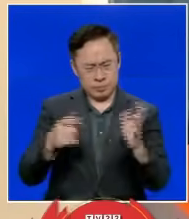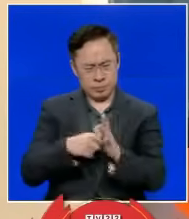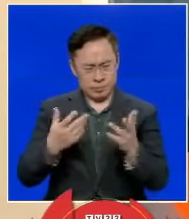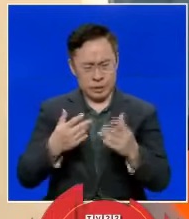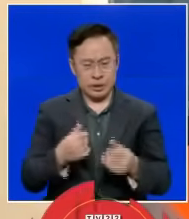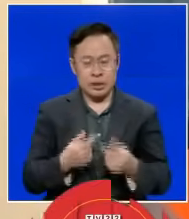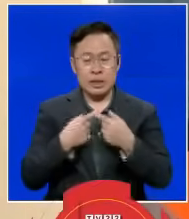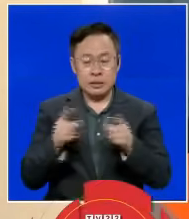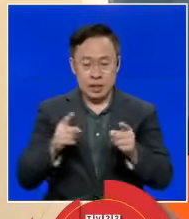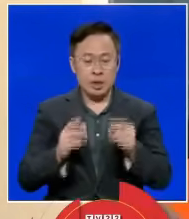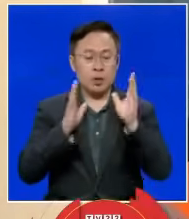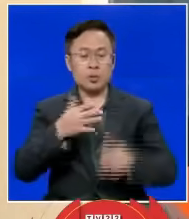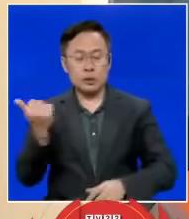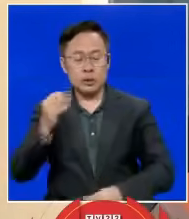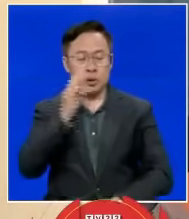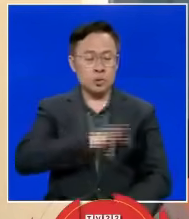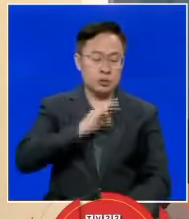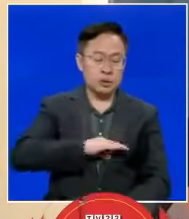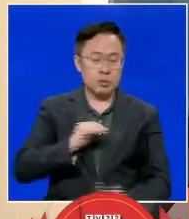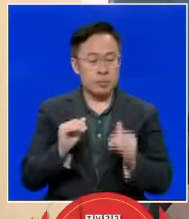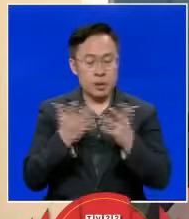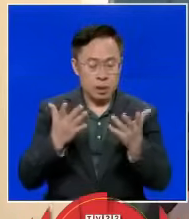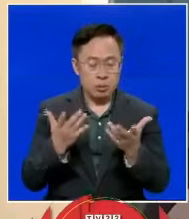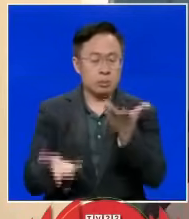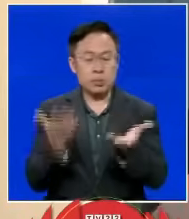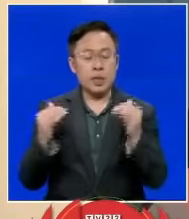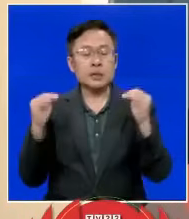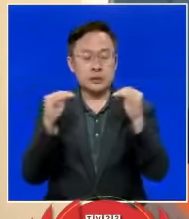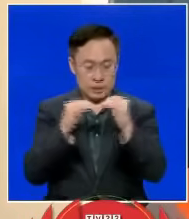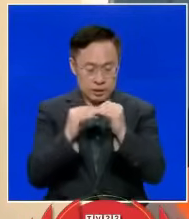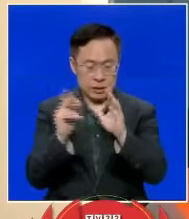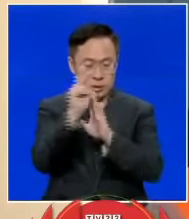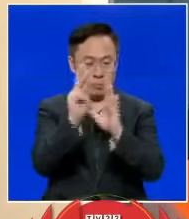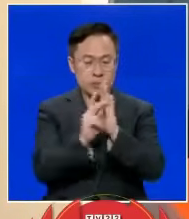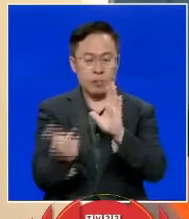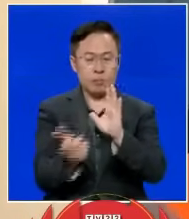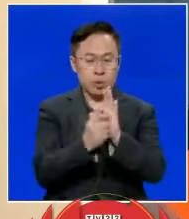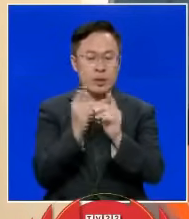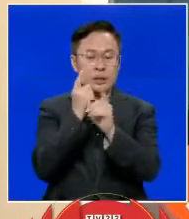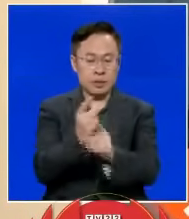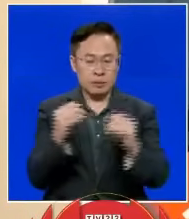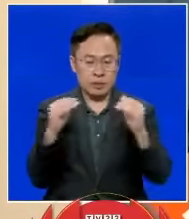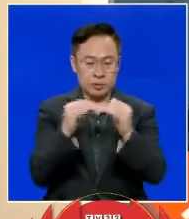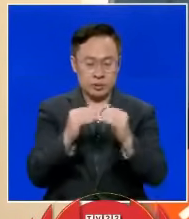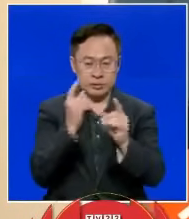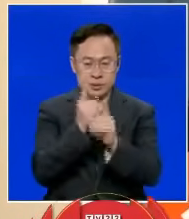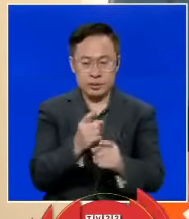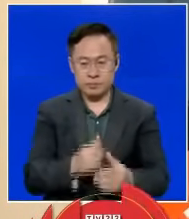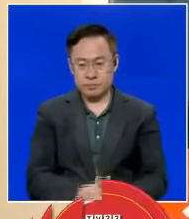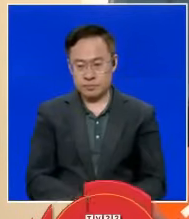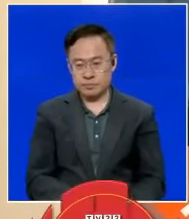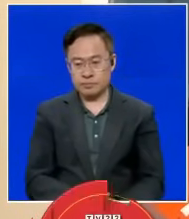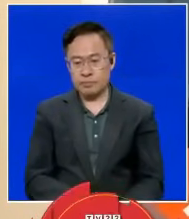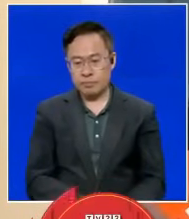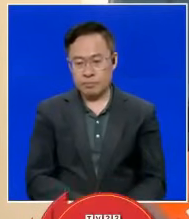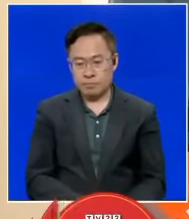ใครจะใช้สิทธิ์ตามกฎหมายอะไรก็เป็นสิทธินะครับเพราะสิทธิในกระบวนการยุติธรรมทุกคนก็ใช้สิทธิ์ได้